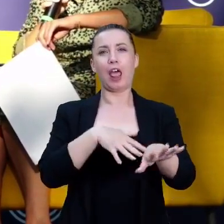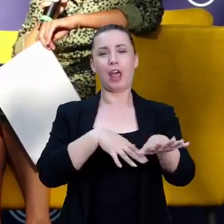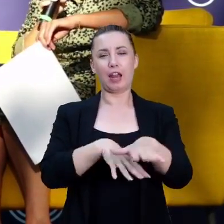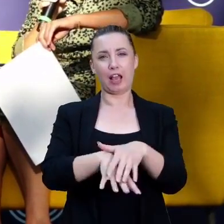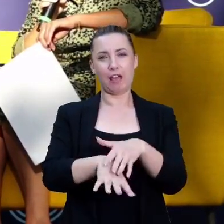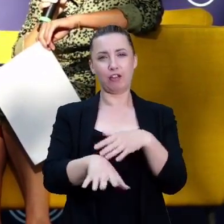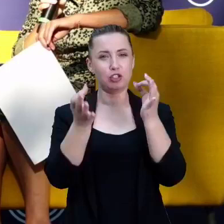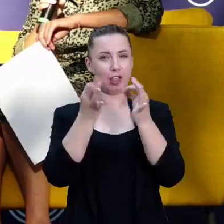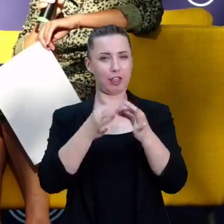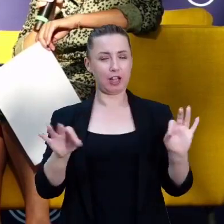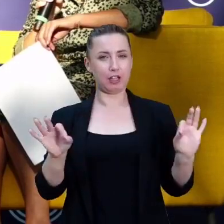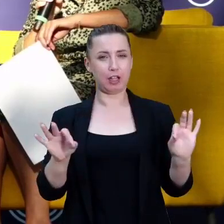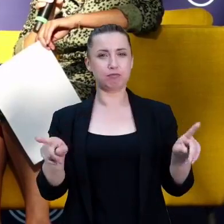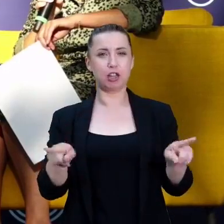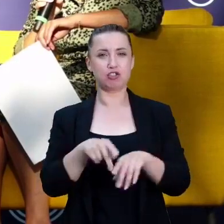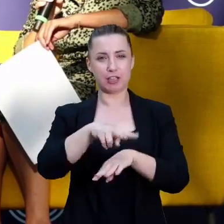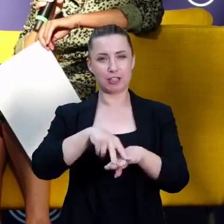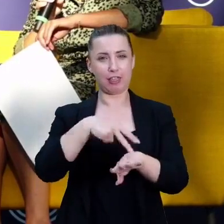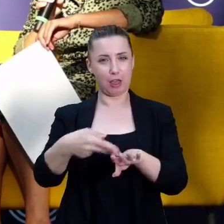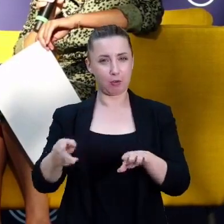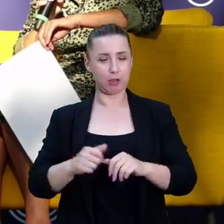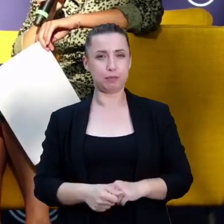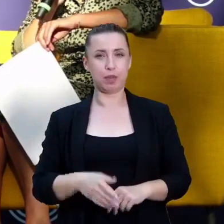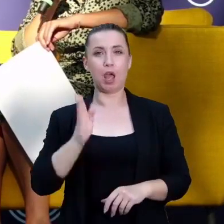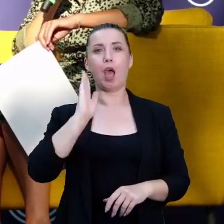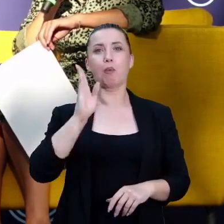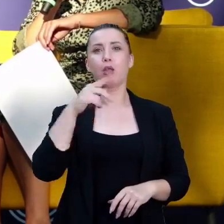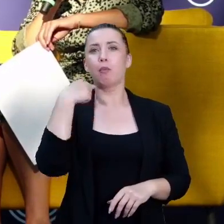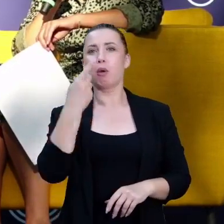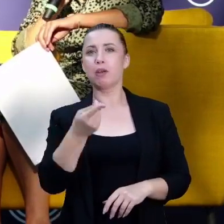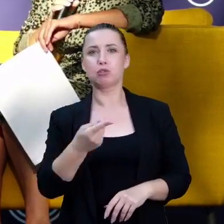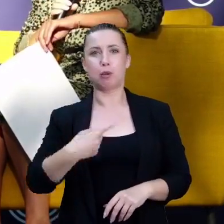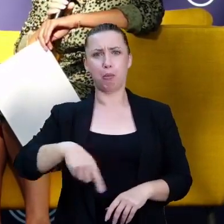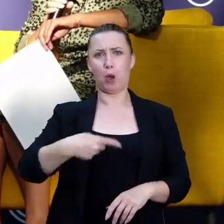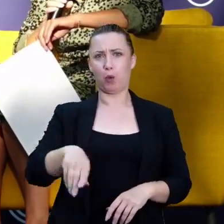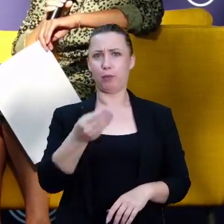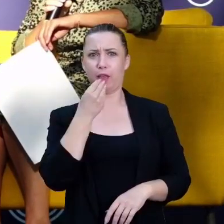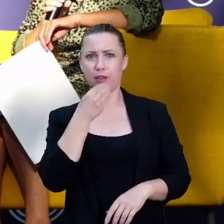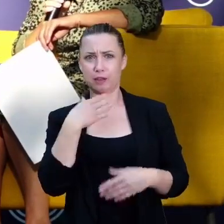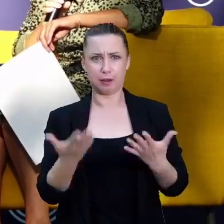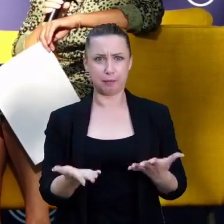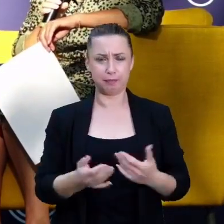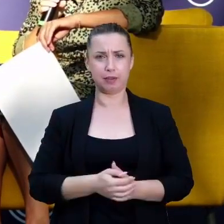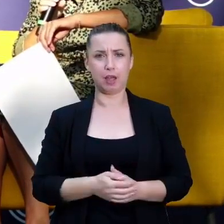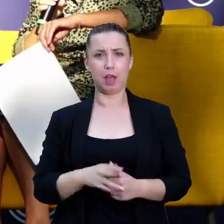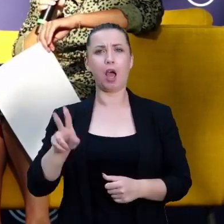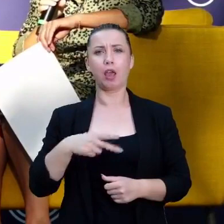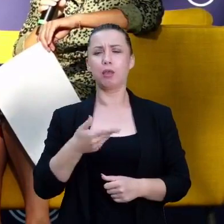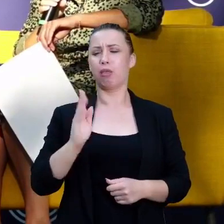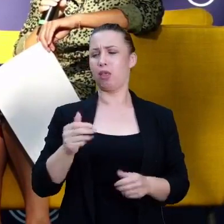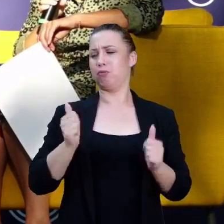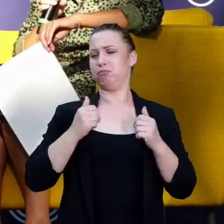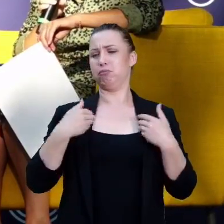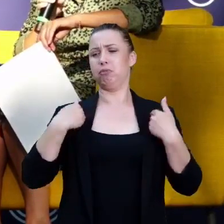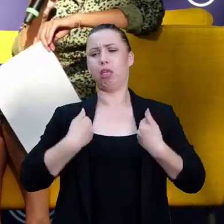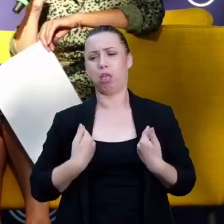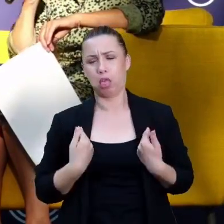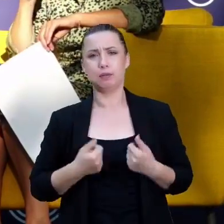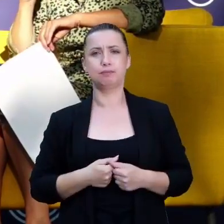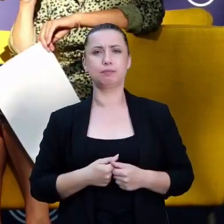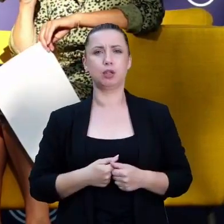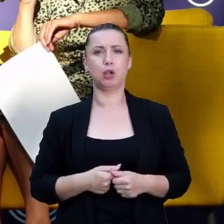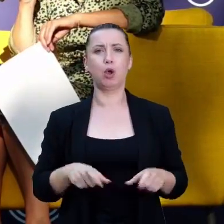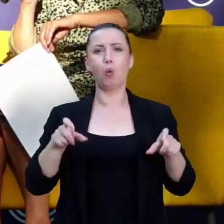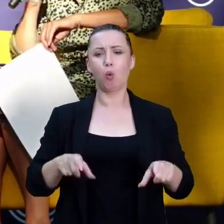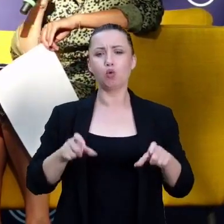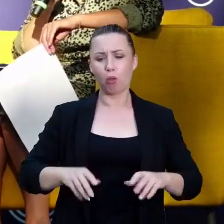satynowe sandałki. A potem powiem, że nie starcza mi na masło. Kiedy się zmęczę, usiądę